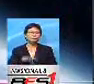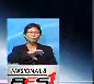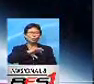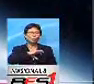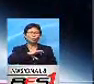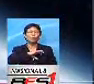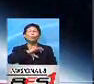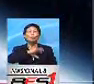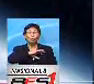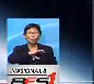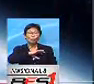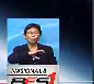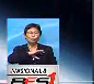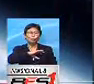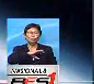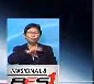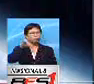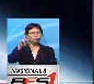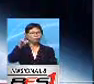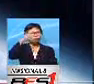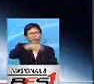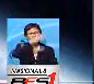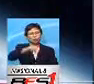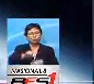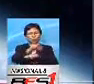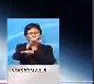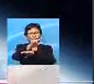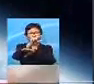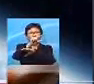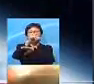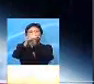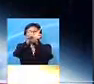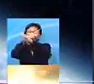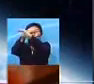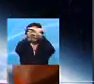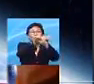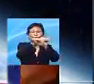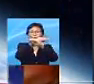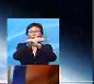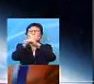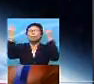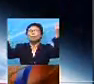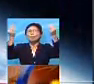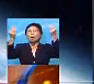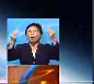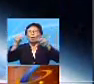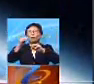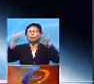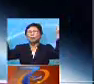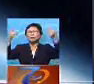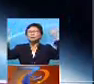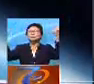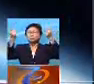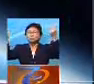Polis Diraja Malaysia PDRM melarang penggunaan drone dalam mana-mana majlis keramaian dan perhimpunan. Larangan tersebut